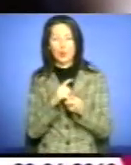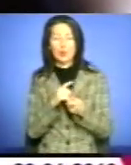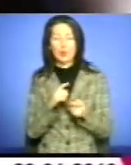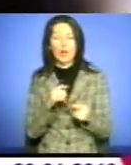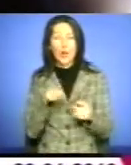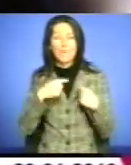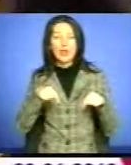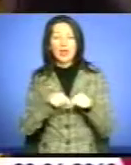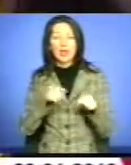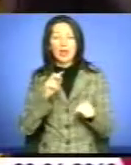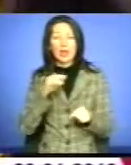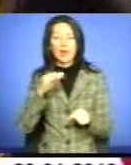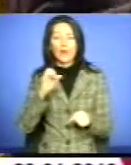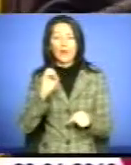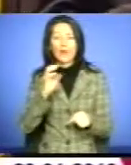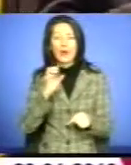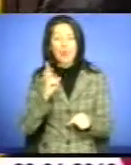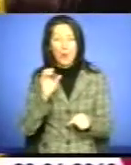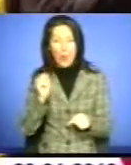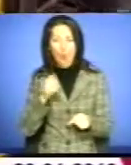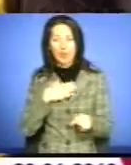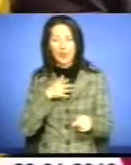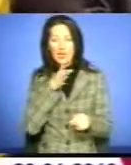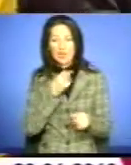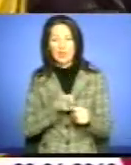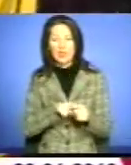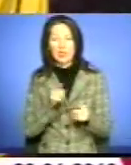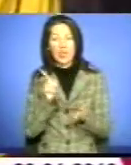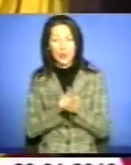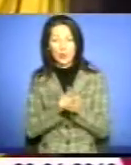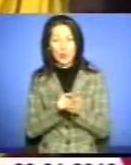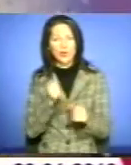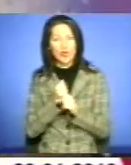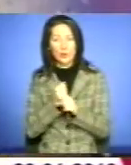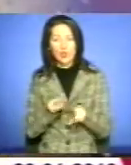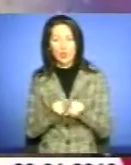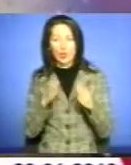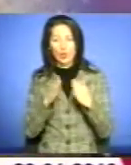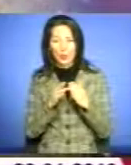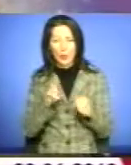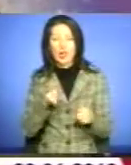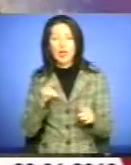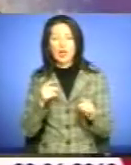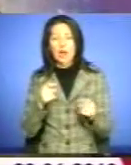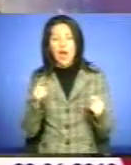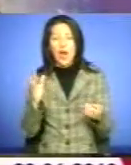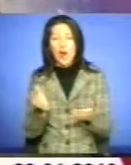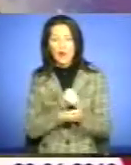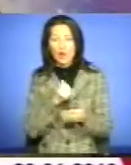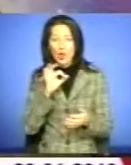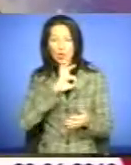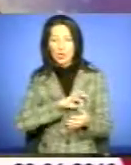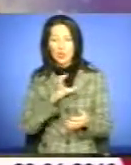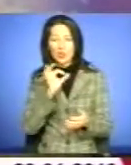Facebook. У наш час це незамінні супутники на роботі і вдома. Як вдало користуватися соцмережами, використовувати їх